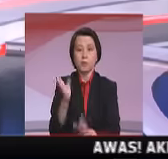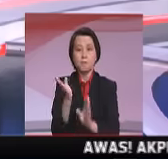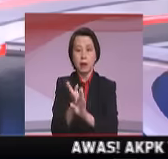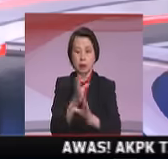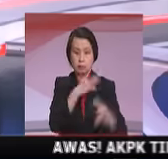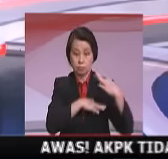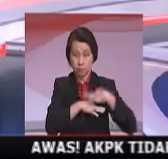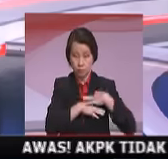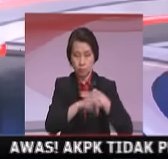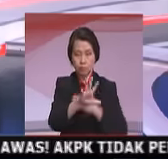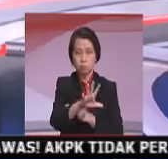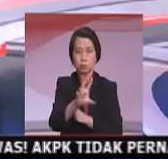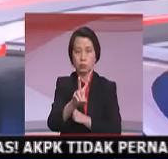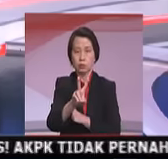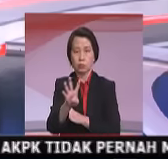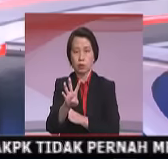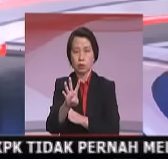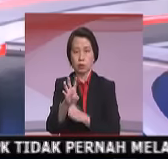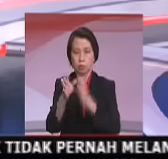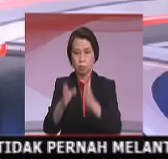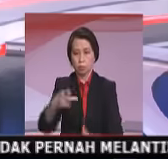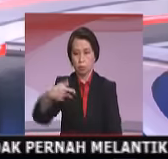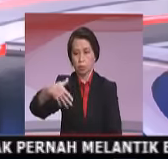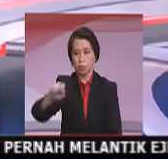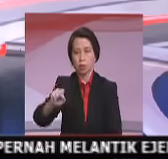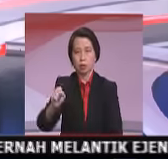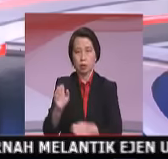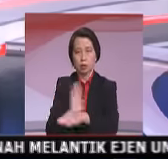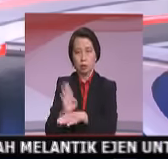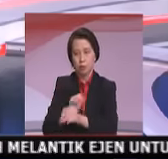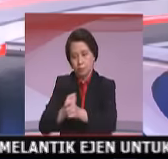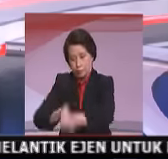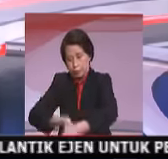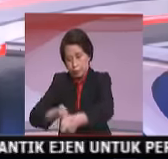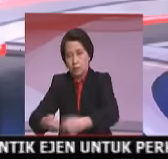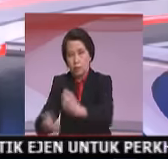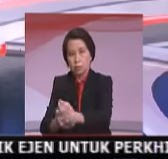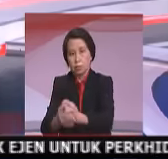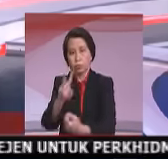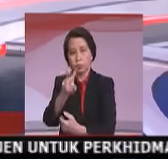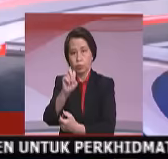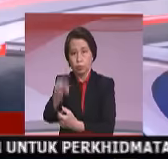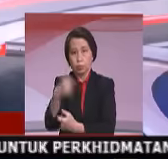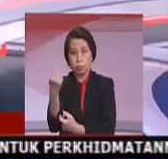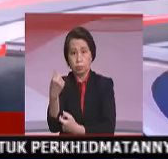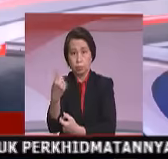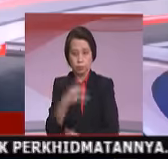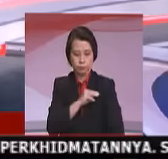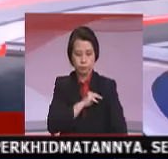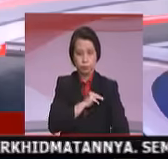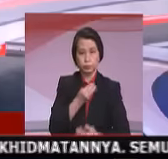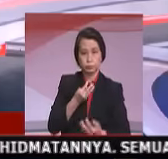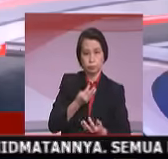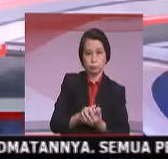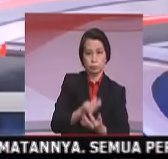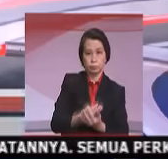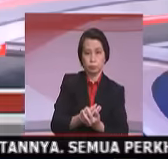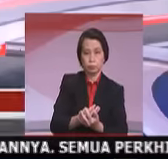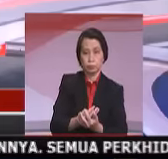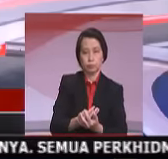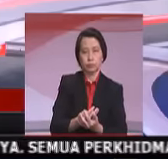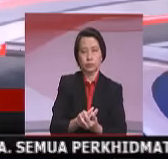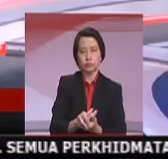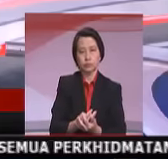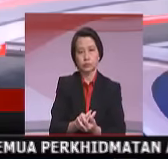memanfaatkan 5,243 PKS mikro pertanian sehingga 20 November lalu. Jelas Menteri Kewangan Tengku Datuk Seri Zafrul